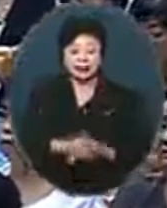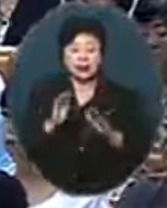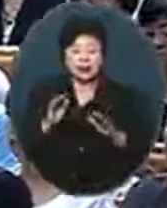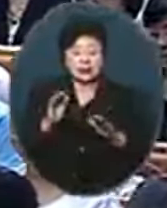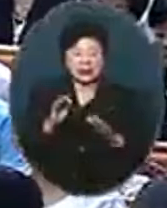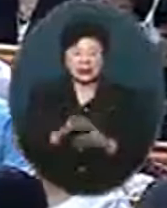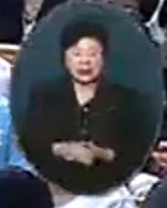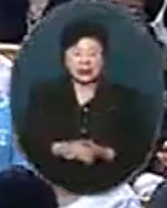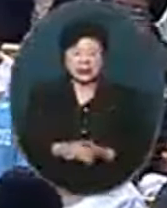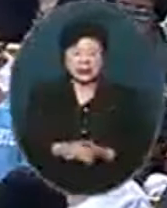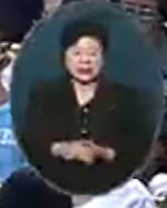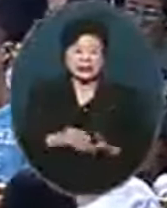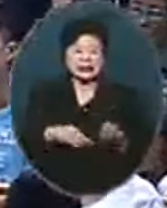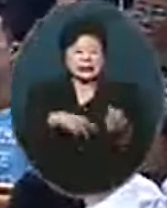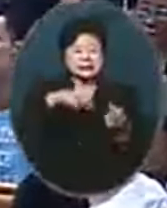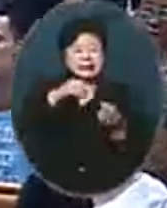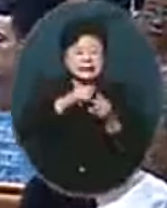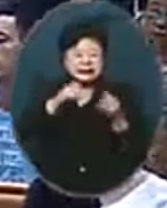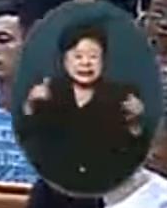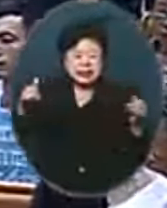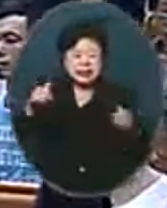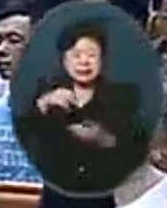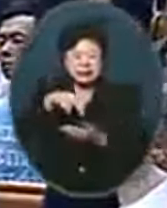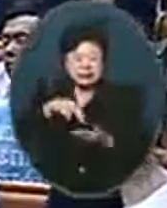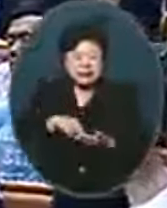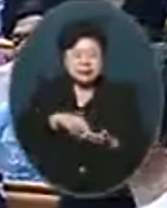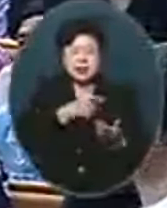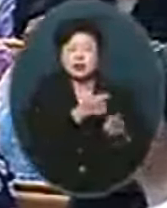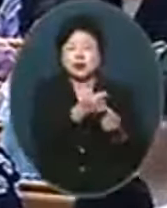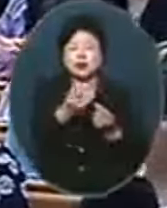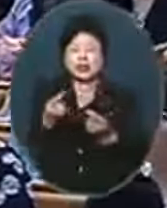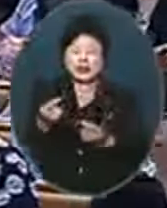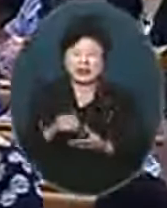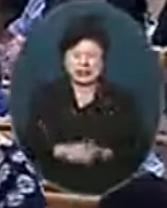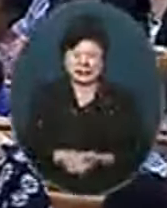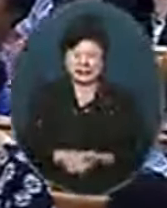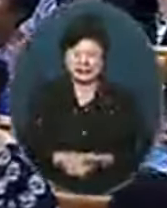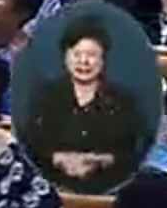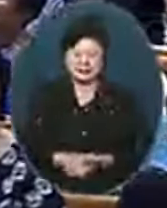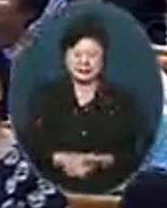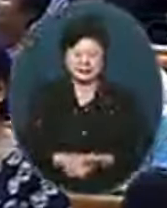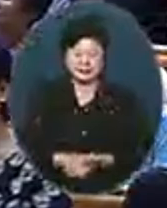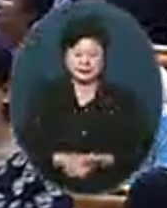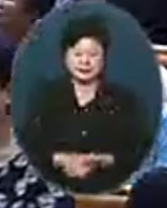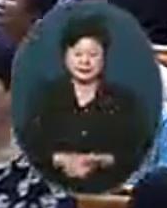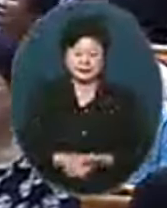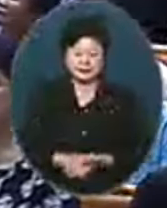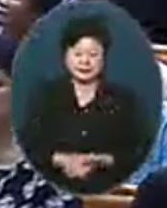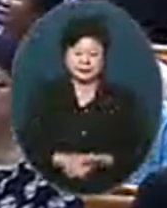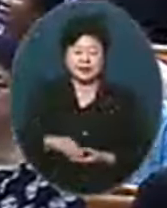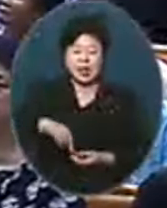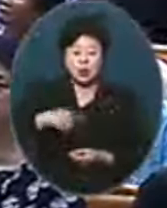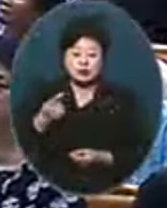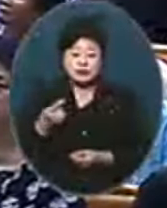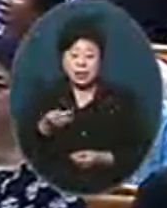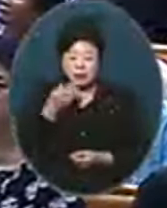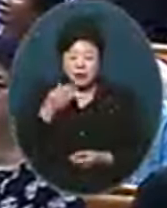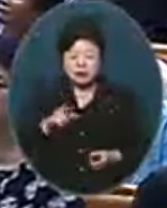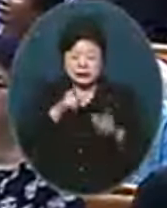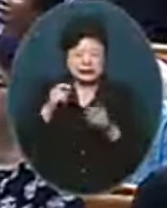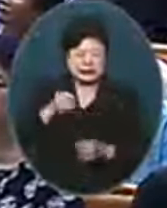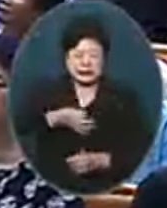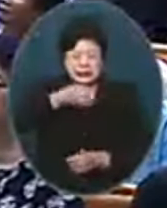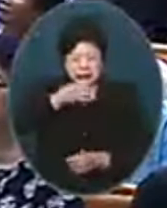오늘날 그 등반한 사람들의 형편과 같지 않나 생각이 됩니다. 나 혼자도 먹고 살기